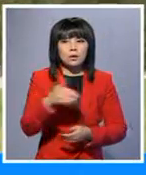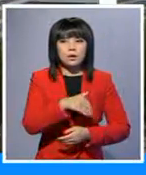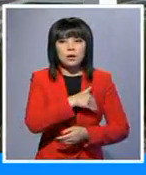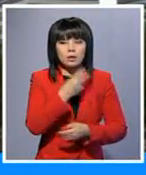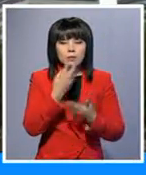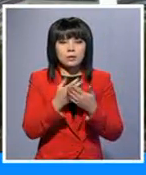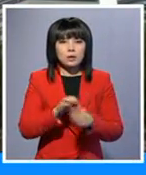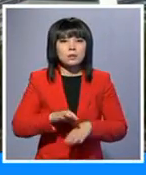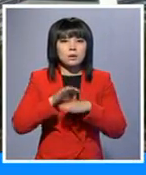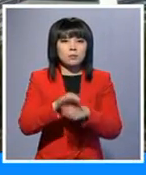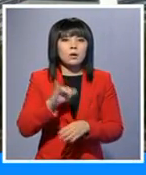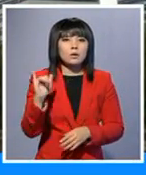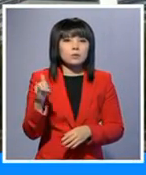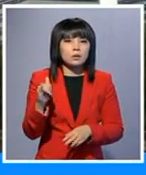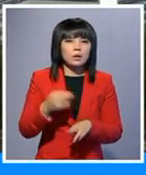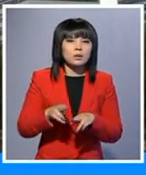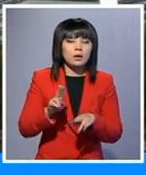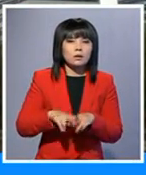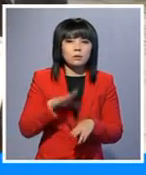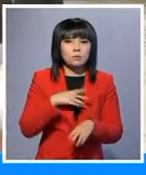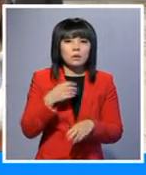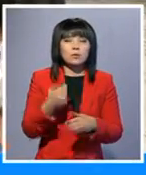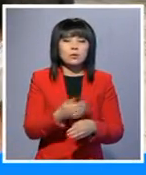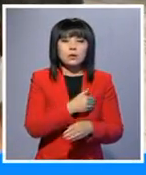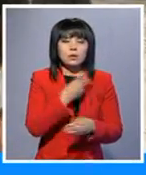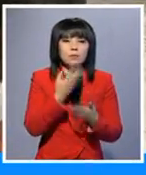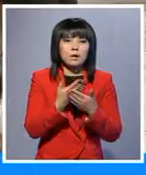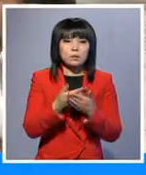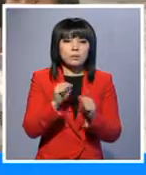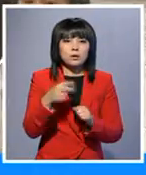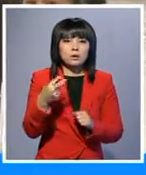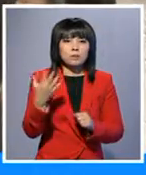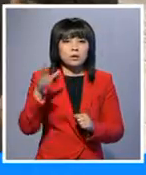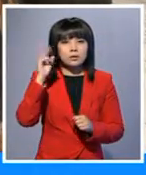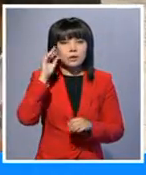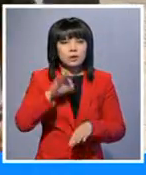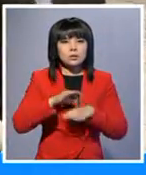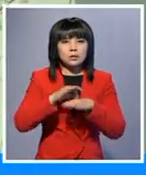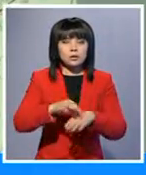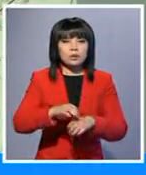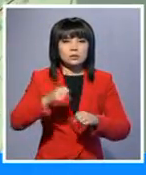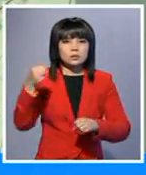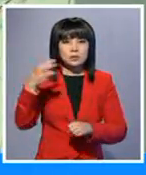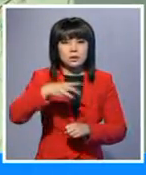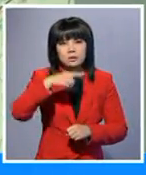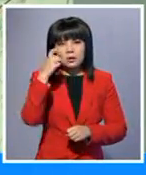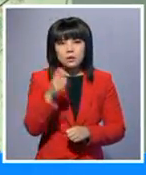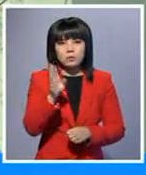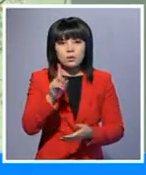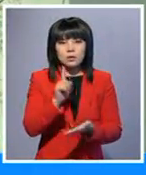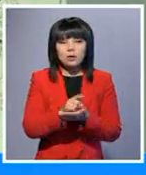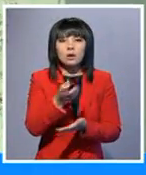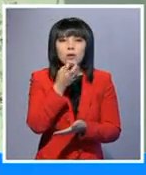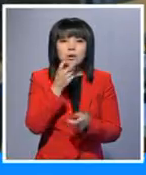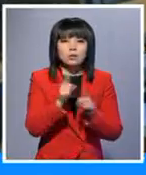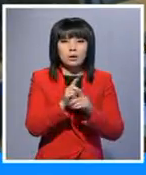көтеріледі. Сенбі күні көшпелі бұлт шығып, түнделетіп жаңбыр жауы ықтимал. Күндіз 25 градусқа дейін суы мүмкін. Мереке күндері жылы